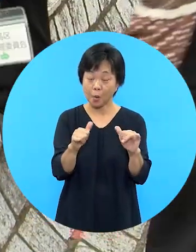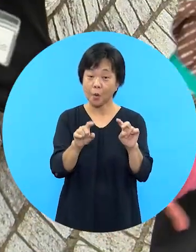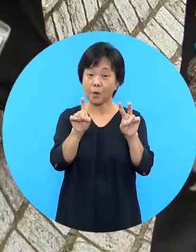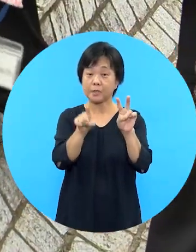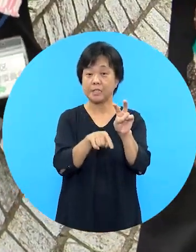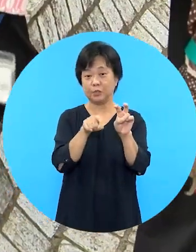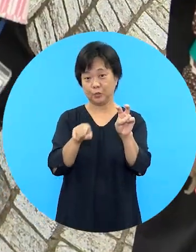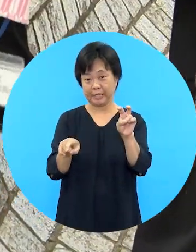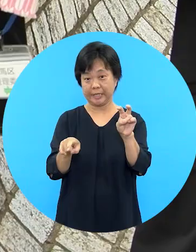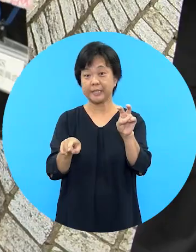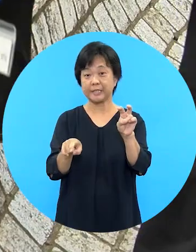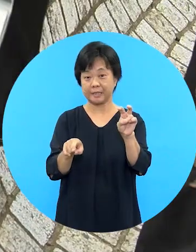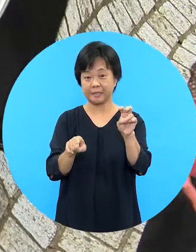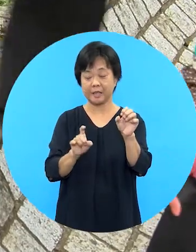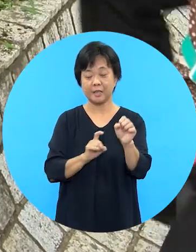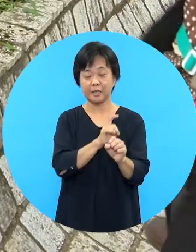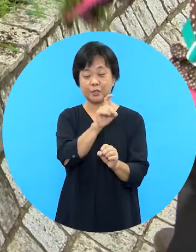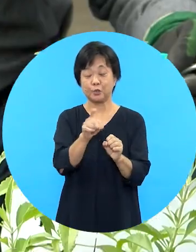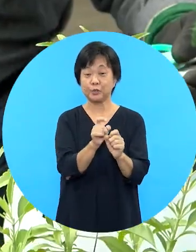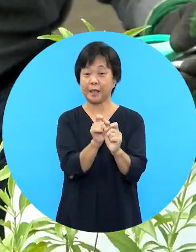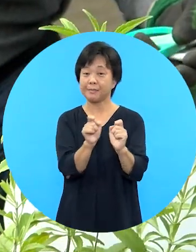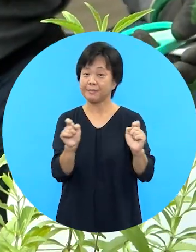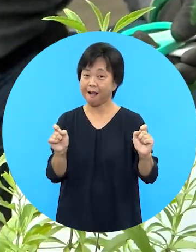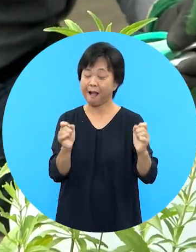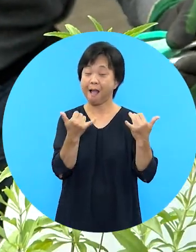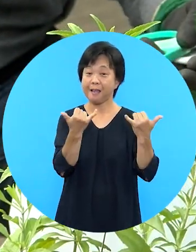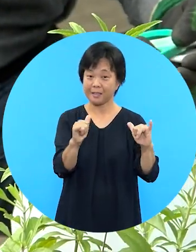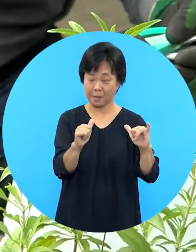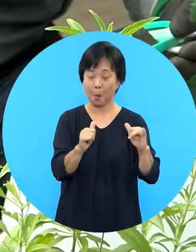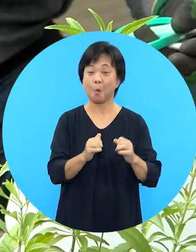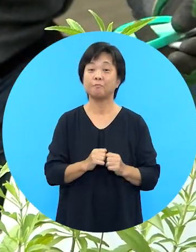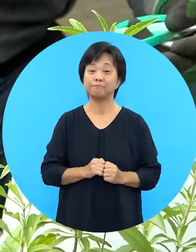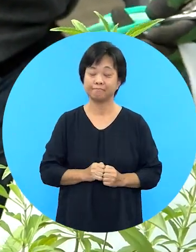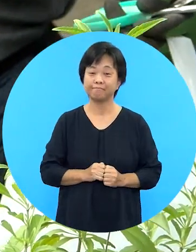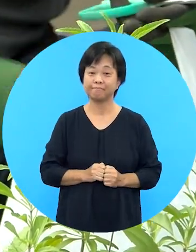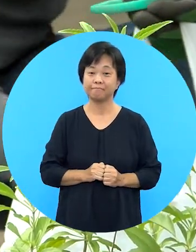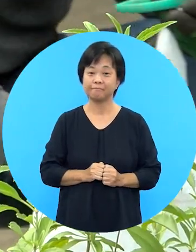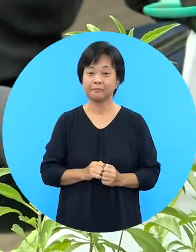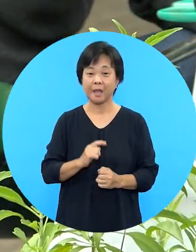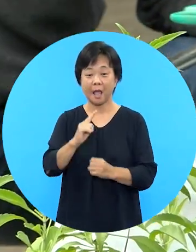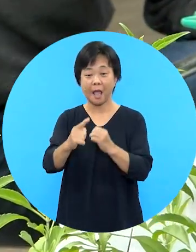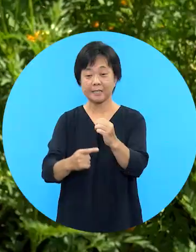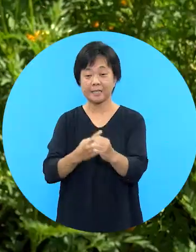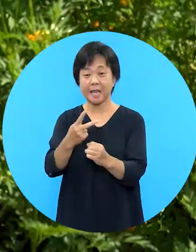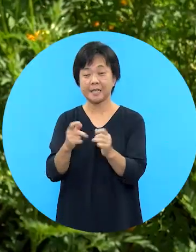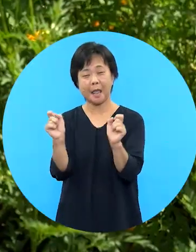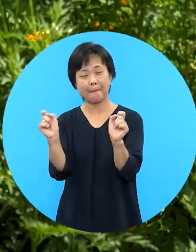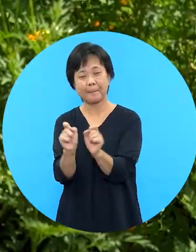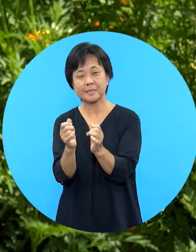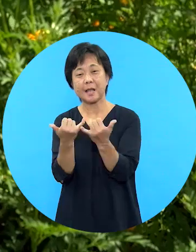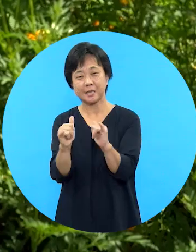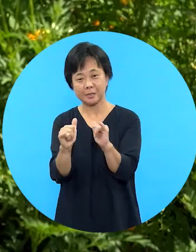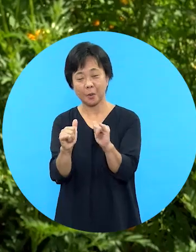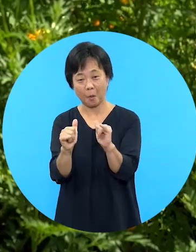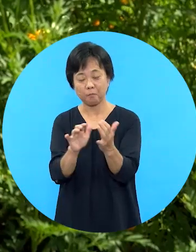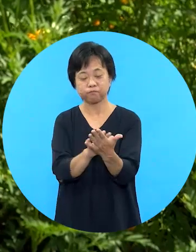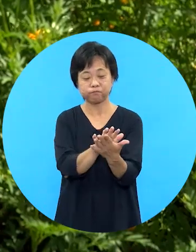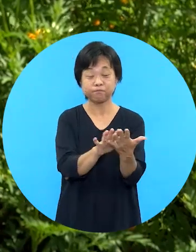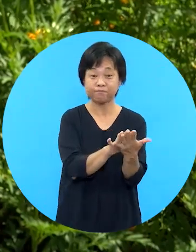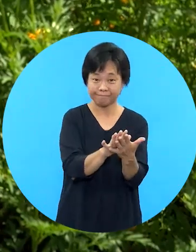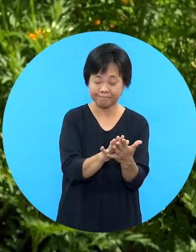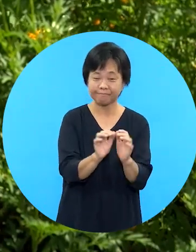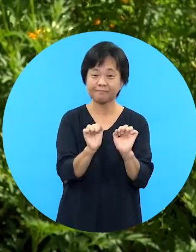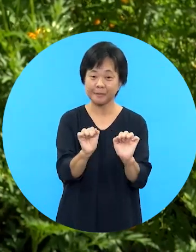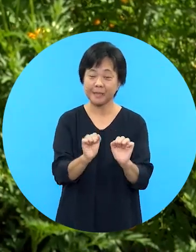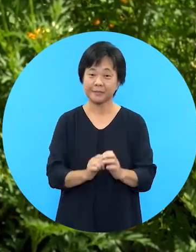人は現在20名です。かれこれ10年近くやってる方から、まだ 1、2年という方と、い